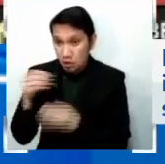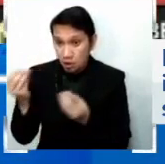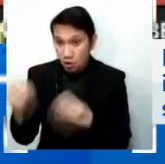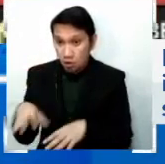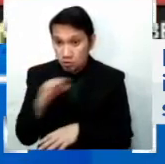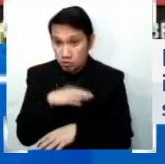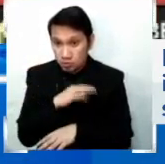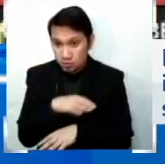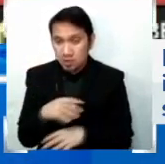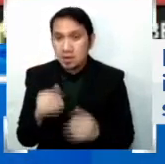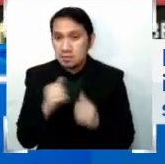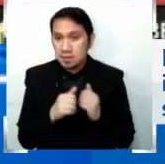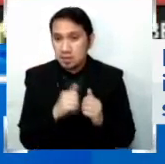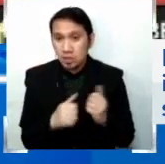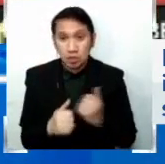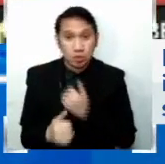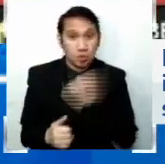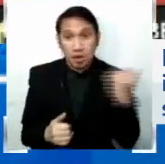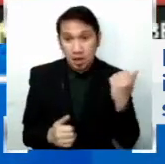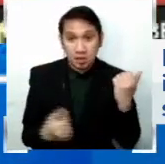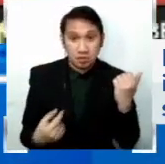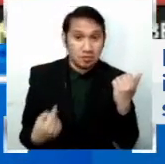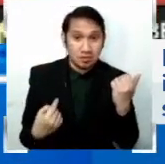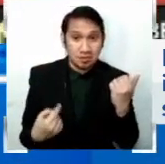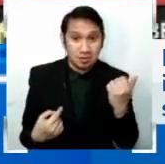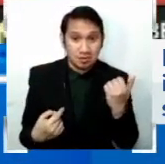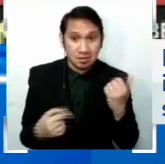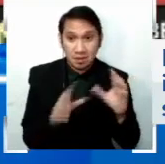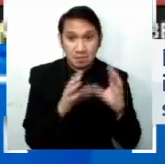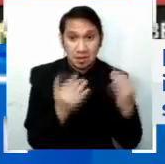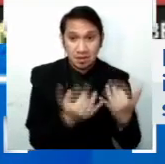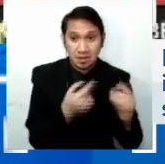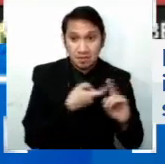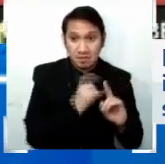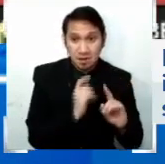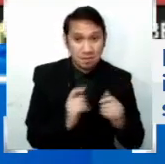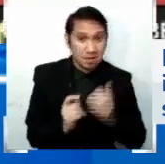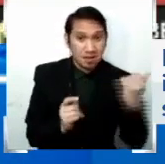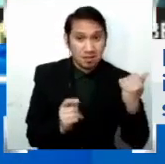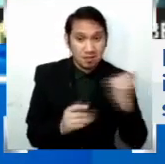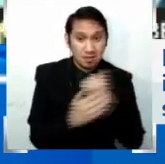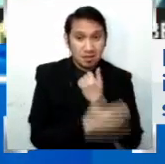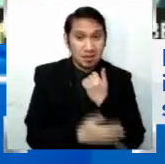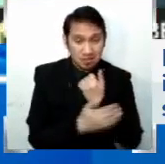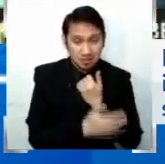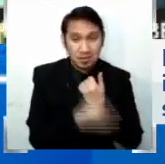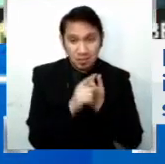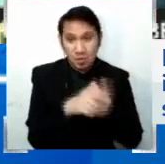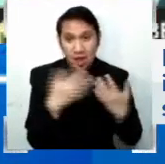tiba-tiba. Tiba-tiba, kaya nga. Ano? Matira ang masiba.